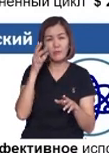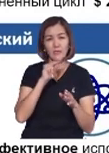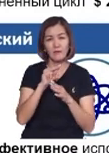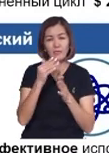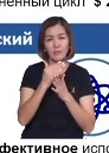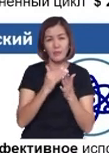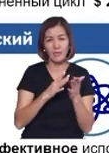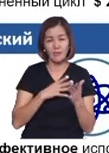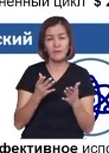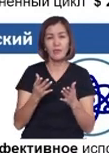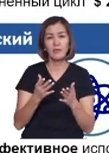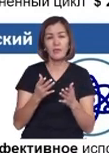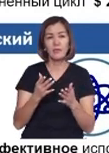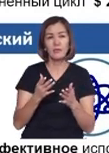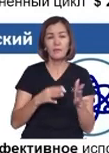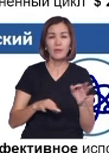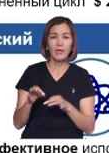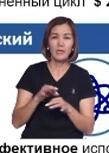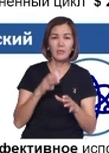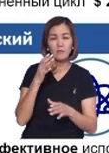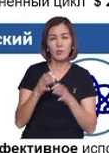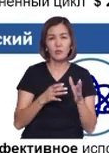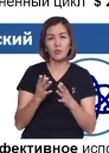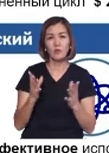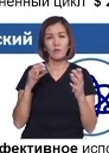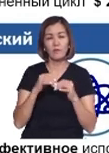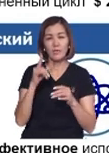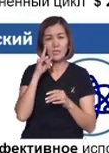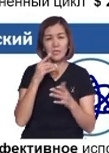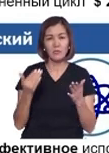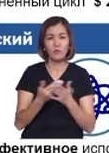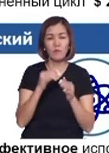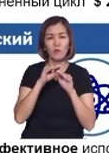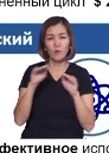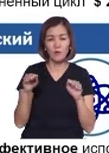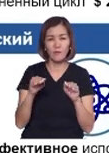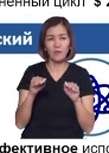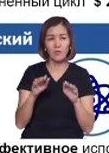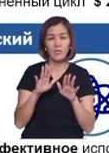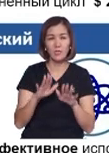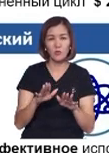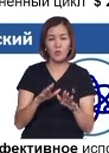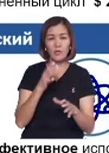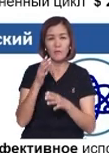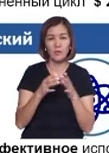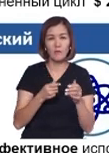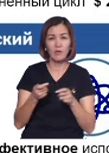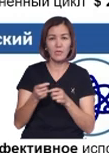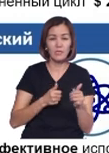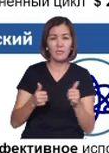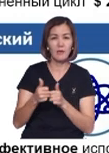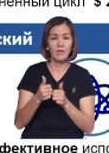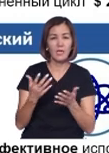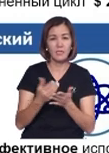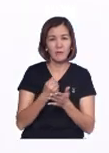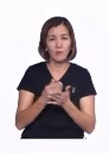программ. Совместные проекты с международными партнерами помогут вывести Казахстан на новый уровень не только как мирового лидера в добыче урана,